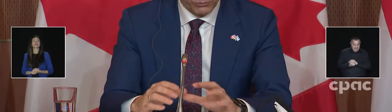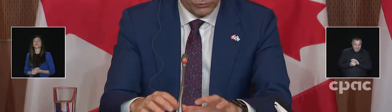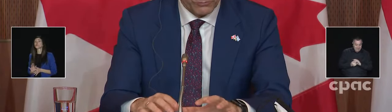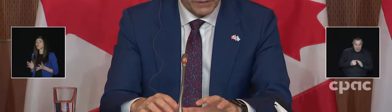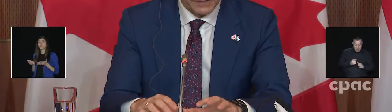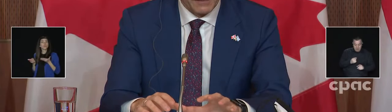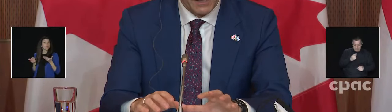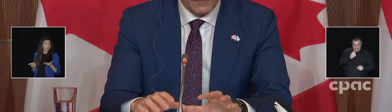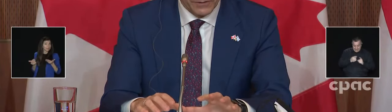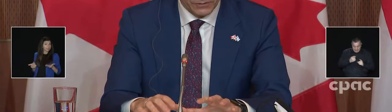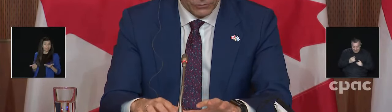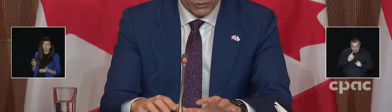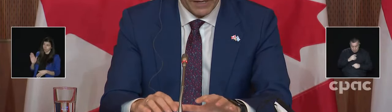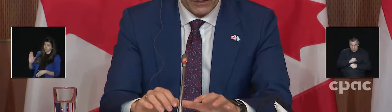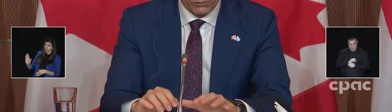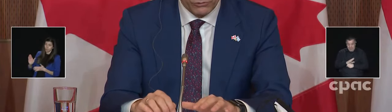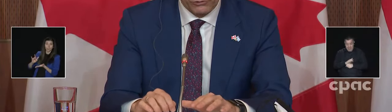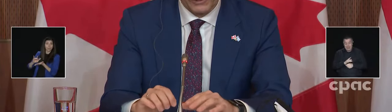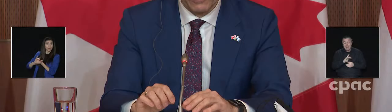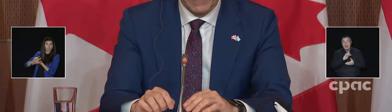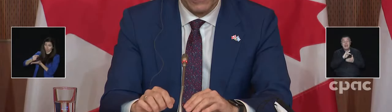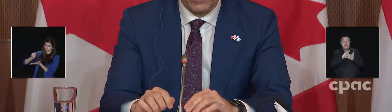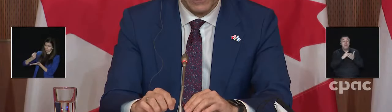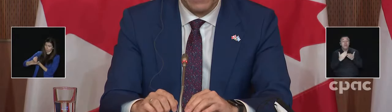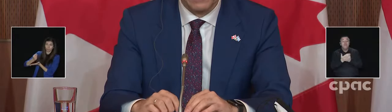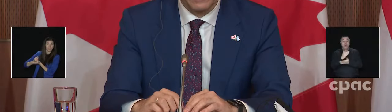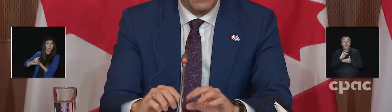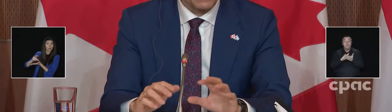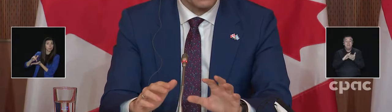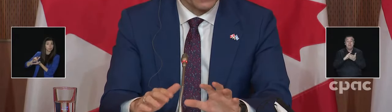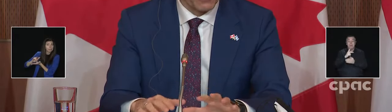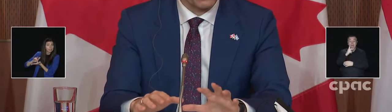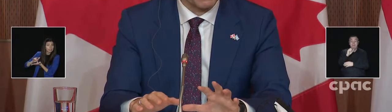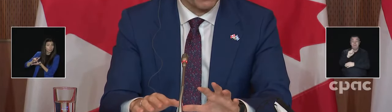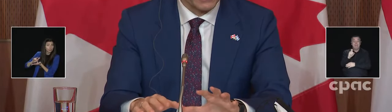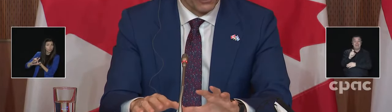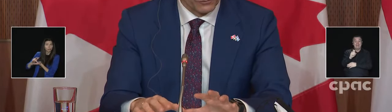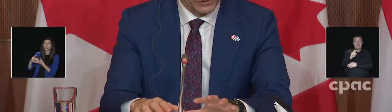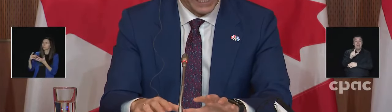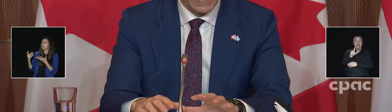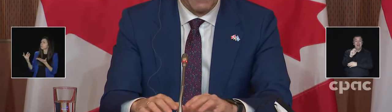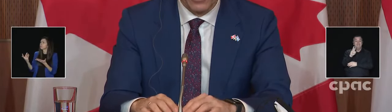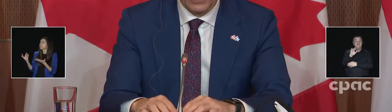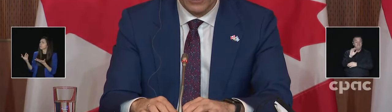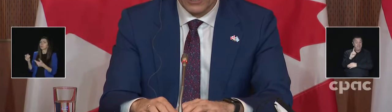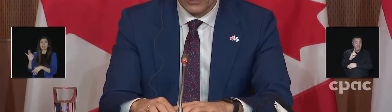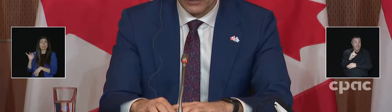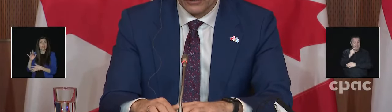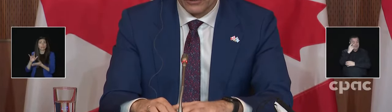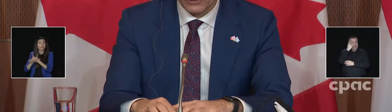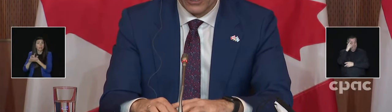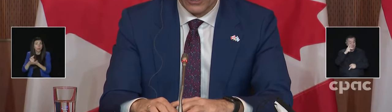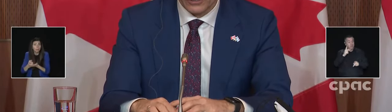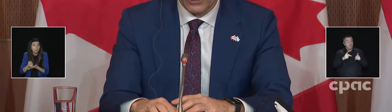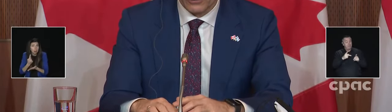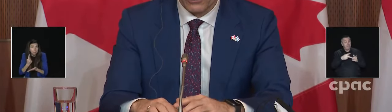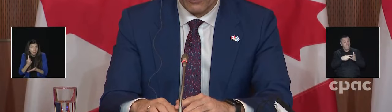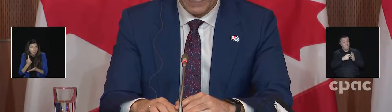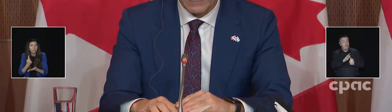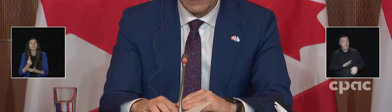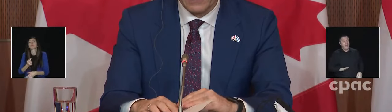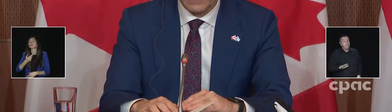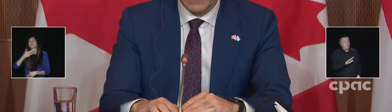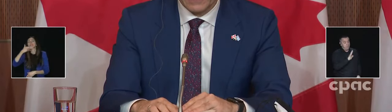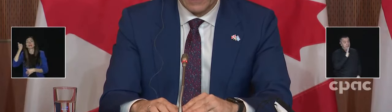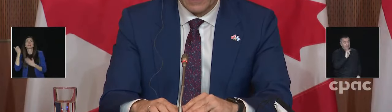Donc, pour ce médicament dont on parle aujourd'hui, le Paxlovid, c'est pour ces populations vulnérables dont